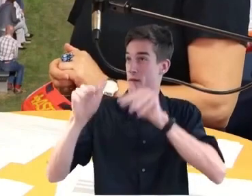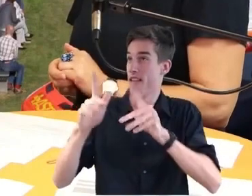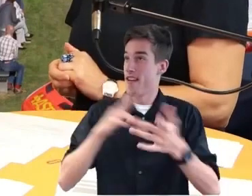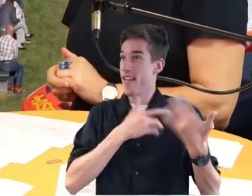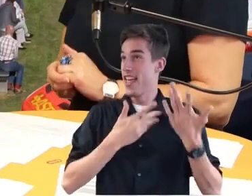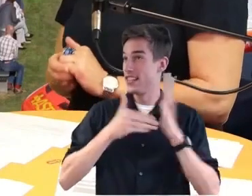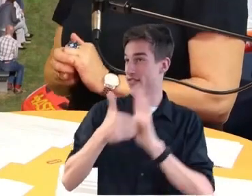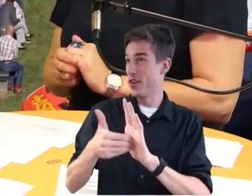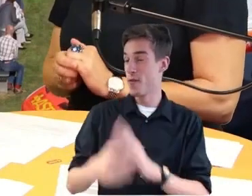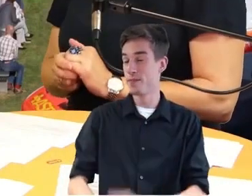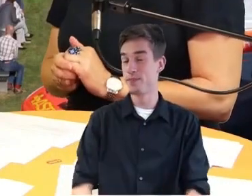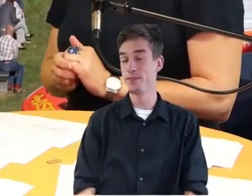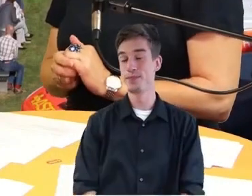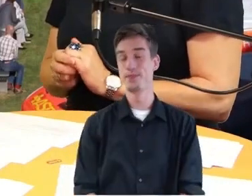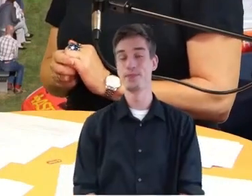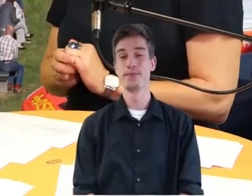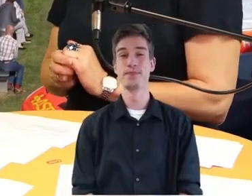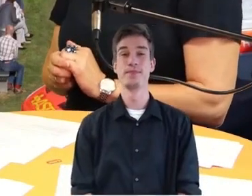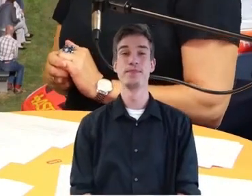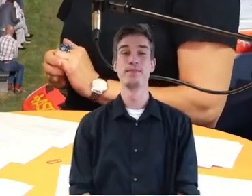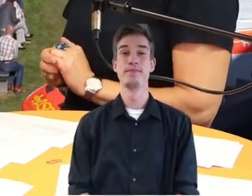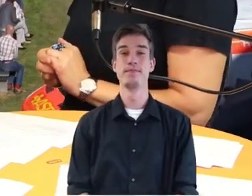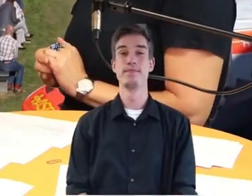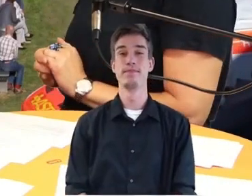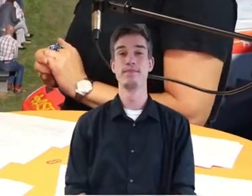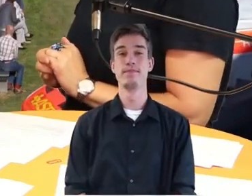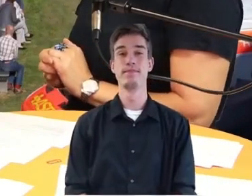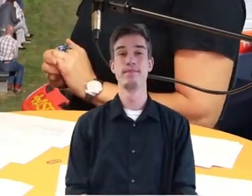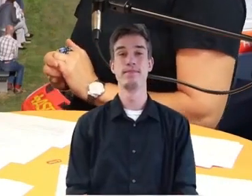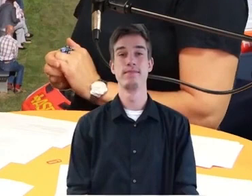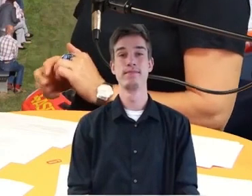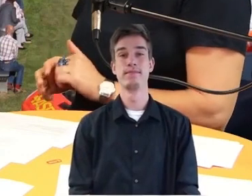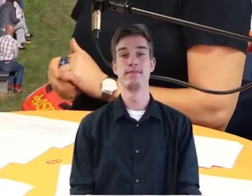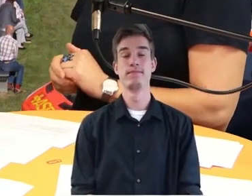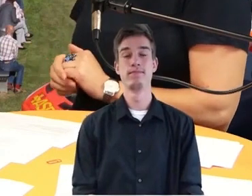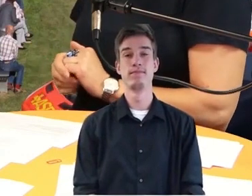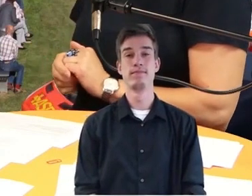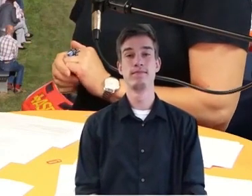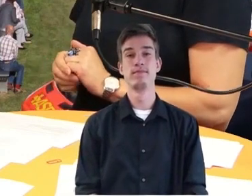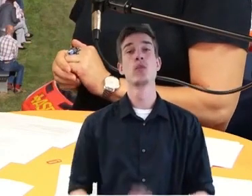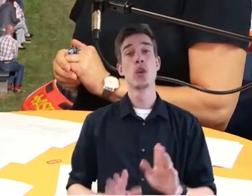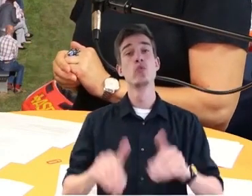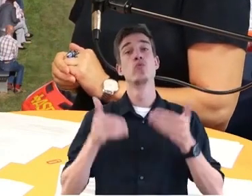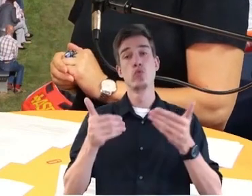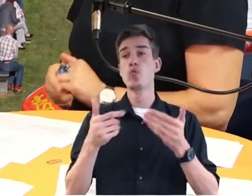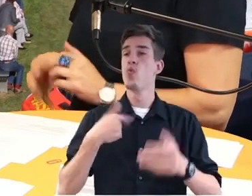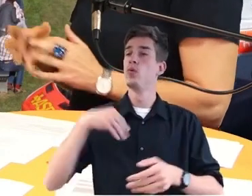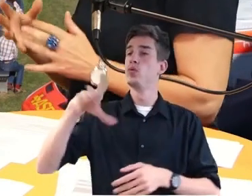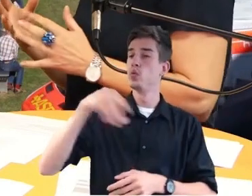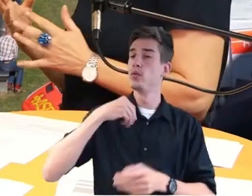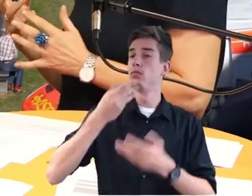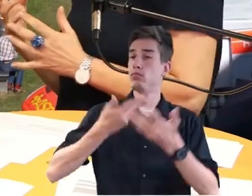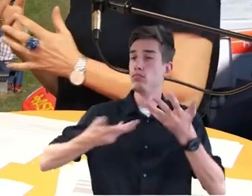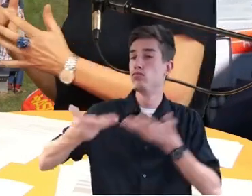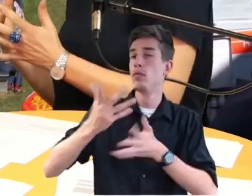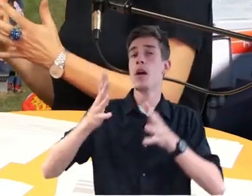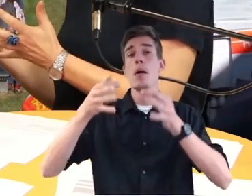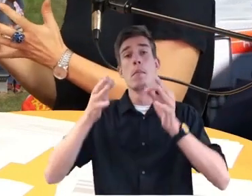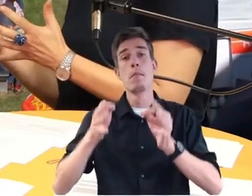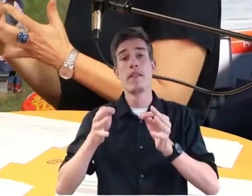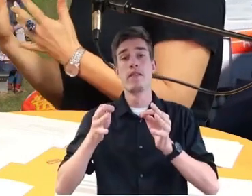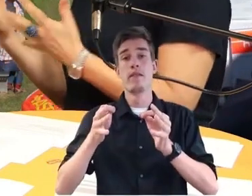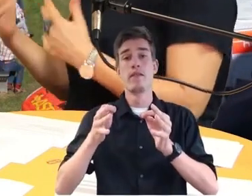Herzlich willkommen. Und da können wir jetzt irgendwie einsetzen und auch darüber sprechen, wenn es nicht